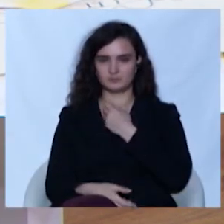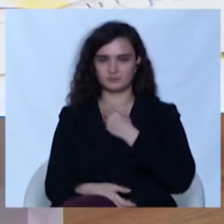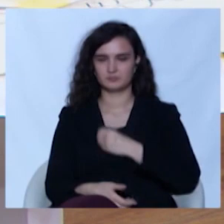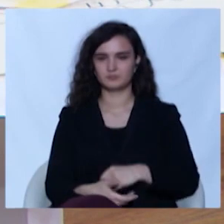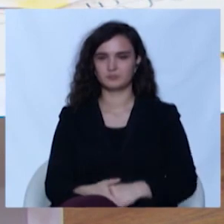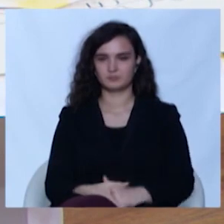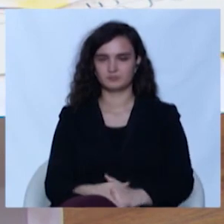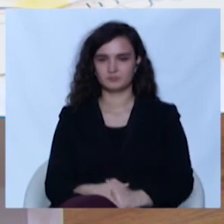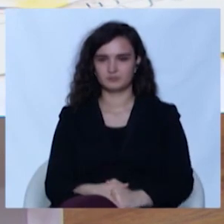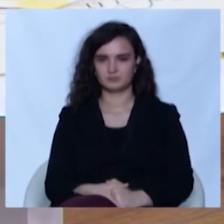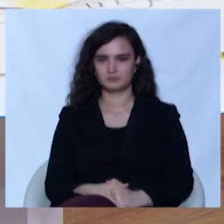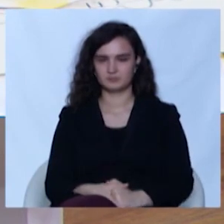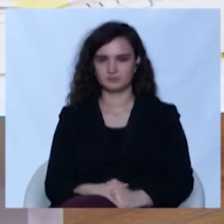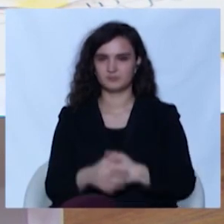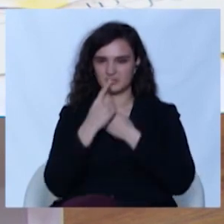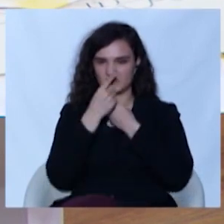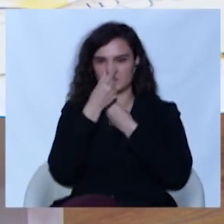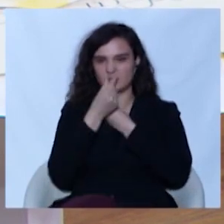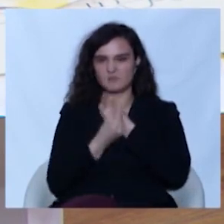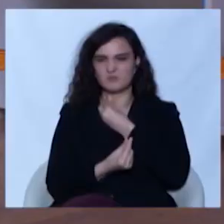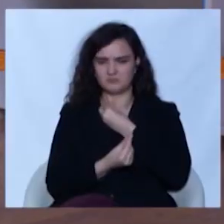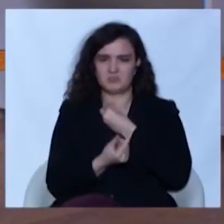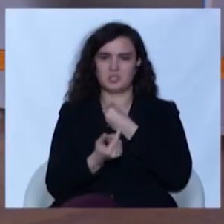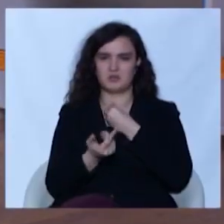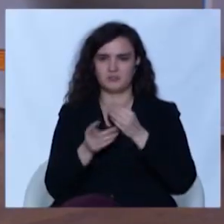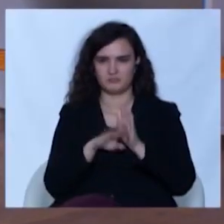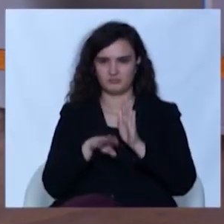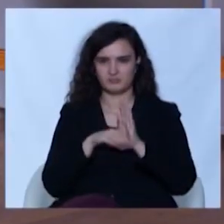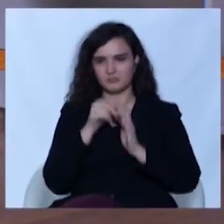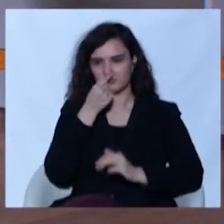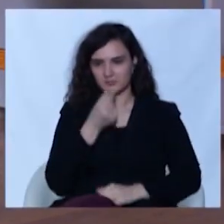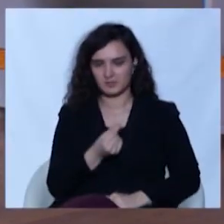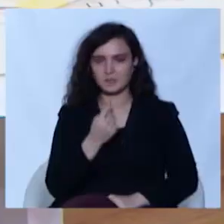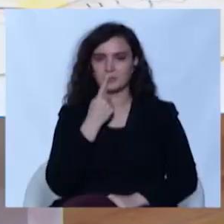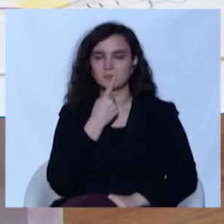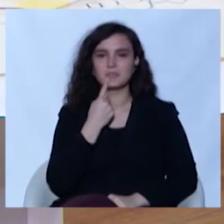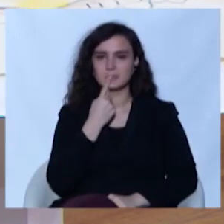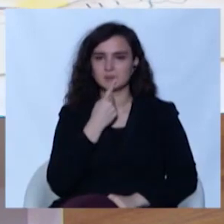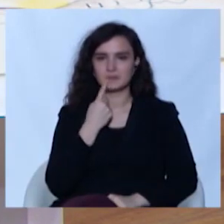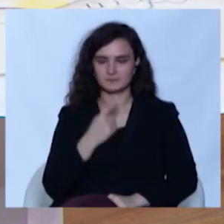Гавак этот ай эсетец хвири. Мерера, бери.